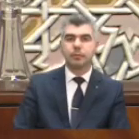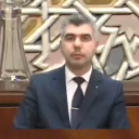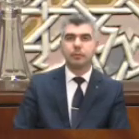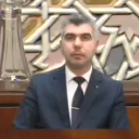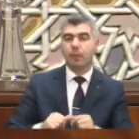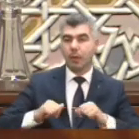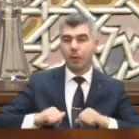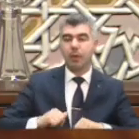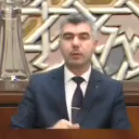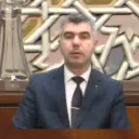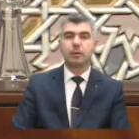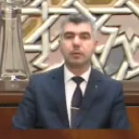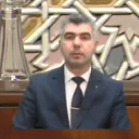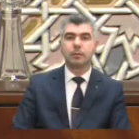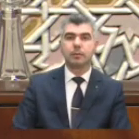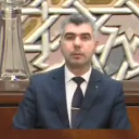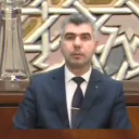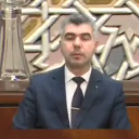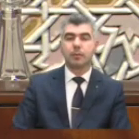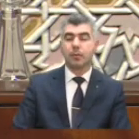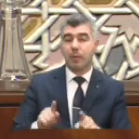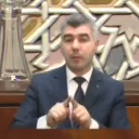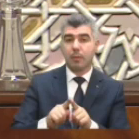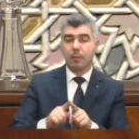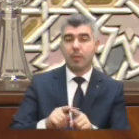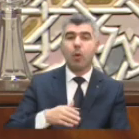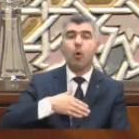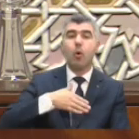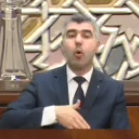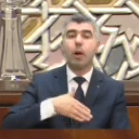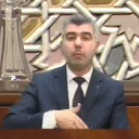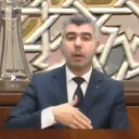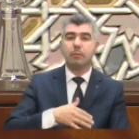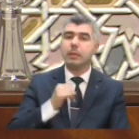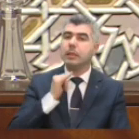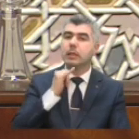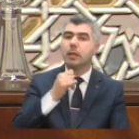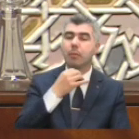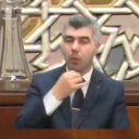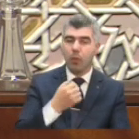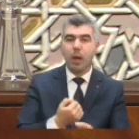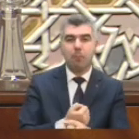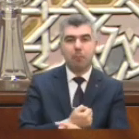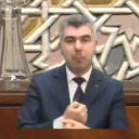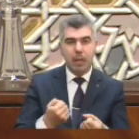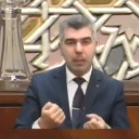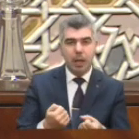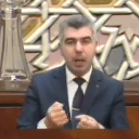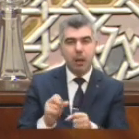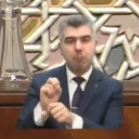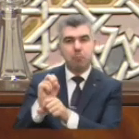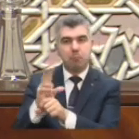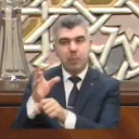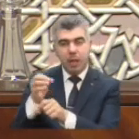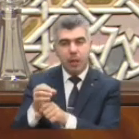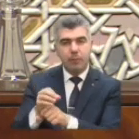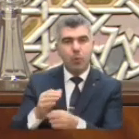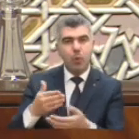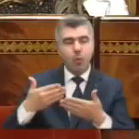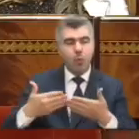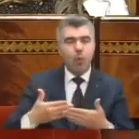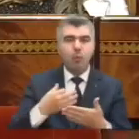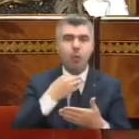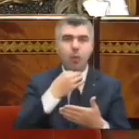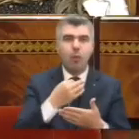سيد الوزير، إقليم قوليميم لا يذكر إلا في الكوارث، البطالة، الهجرة السرية. اليوم تتحدثون